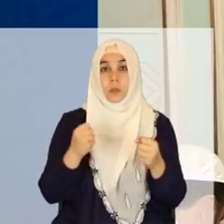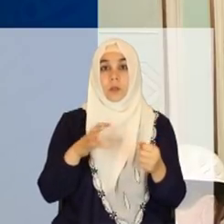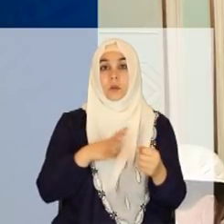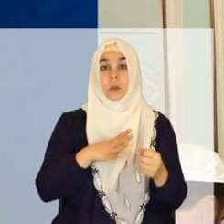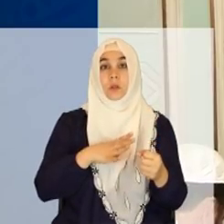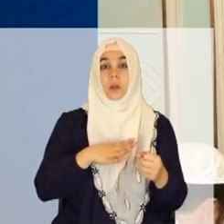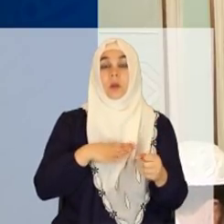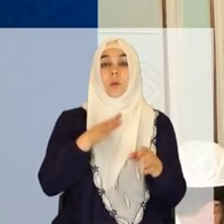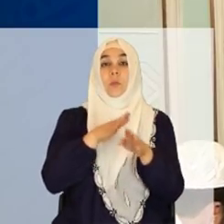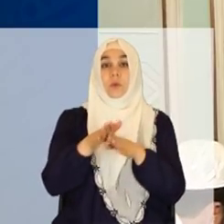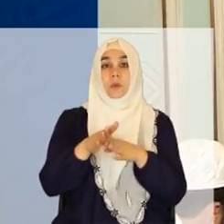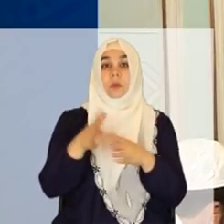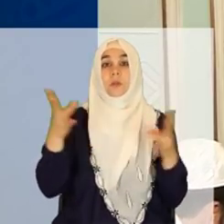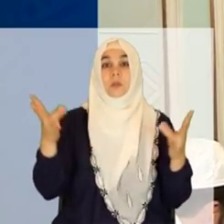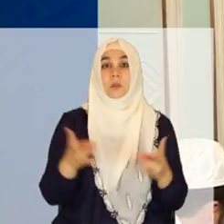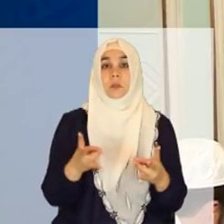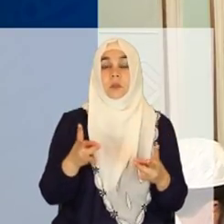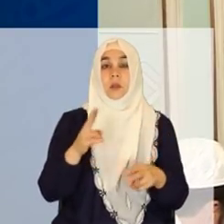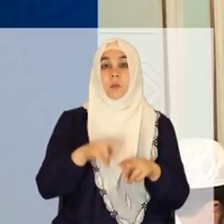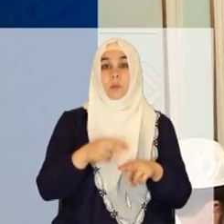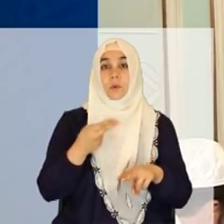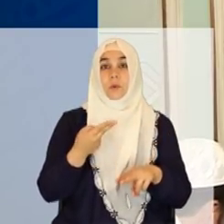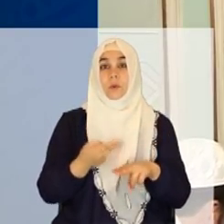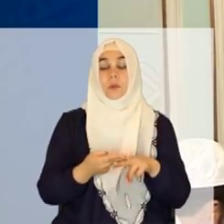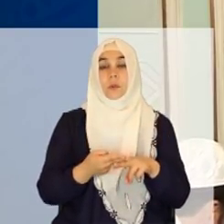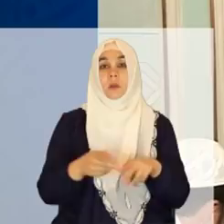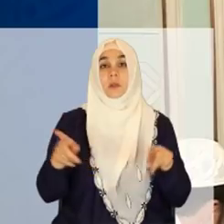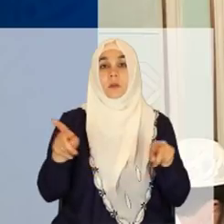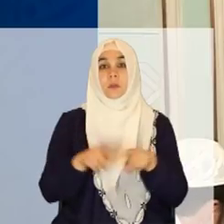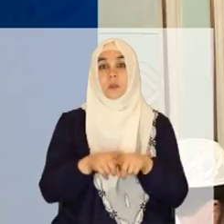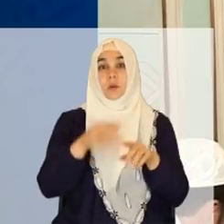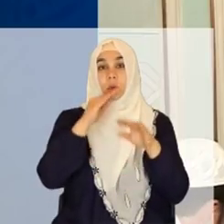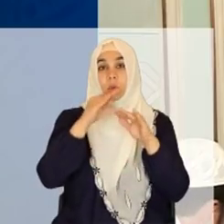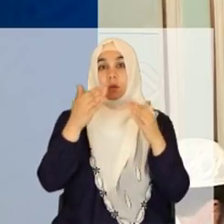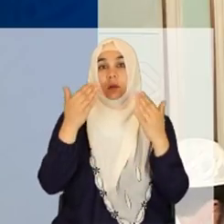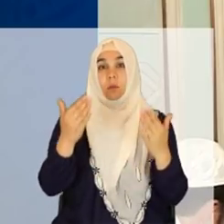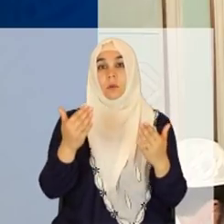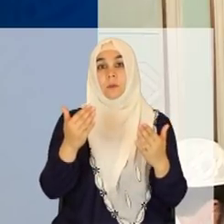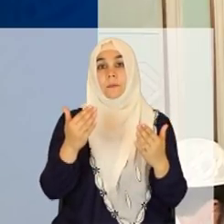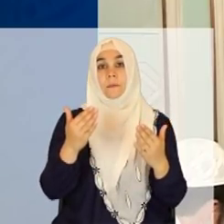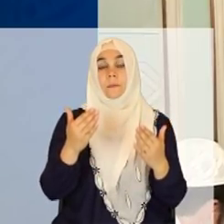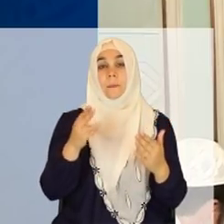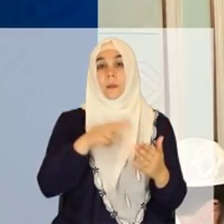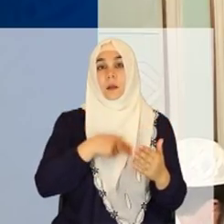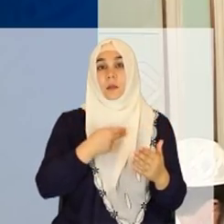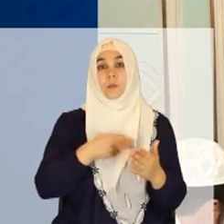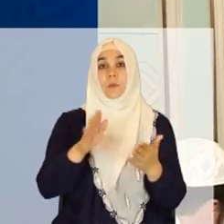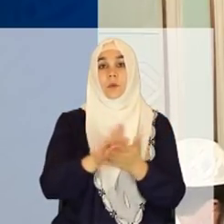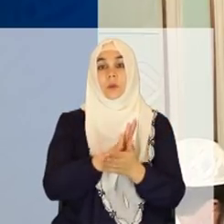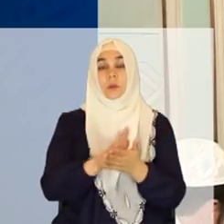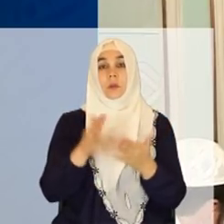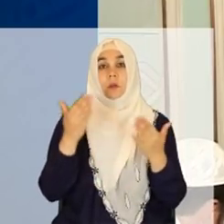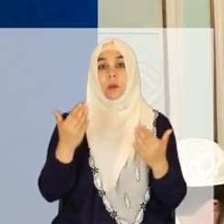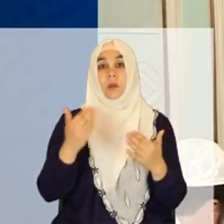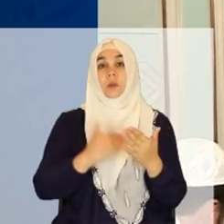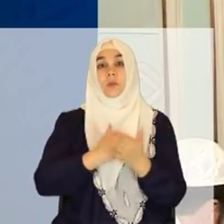va quvvatlantirishdir. Bu esa ayni ruhiy tarbiya, qalb pokligi